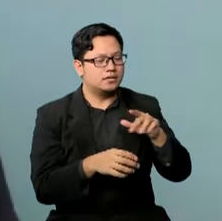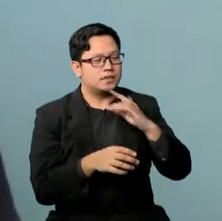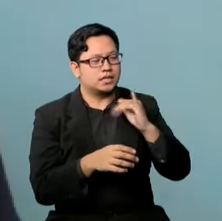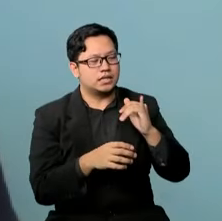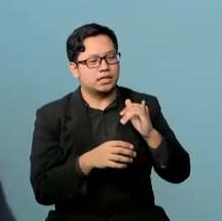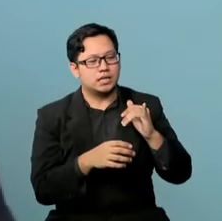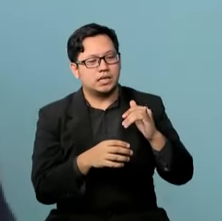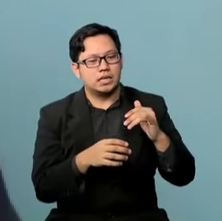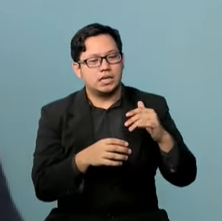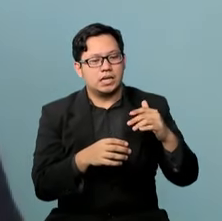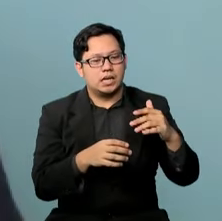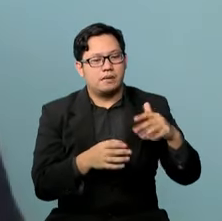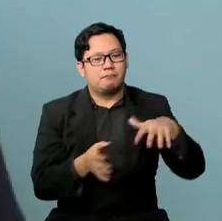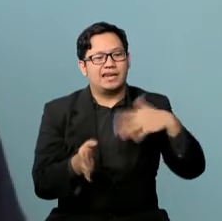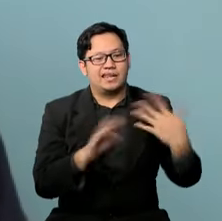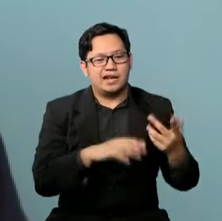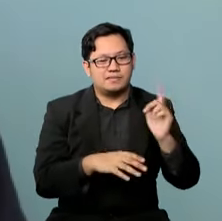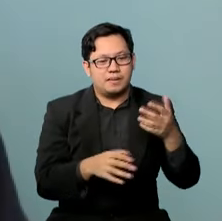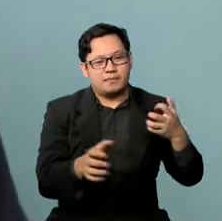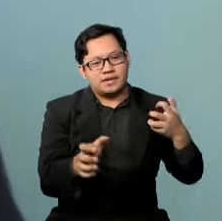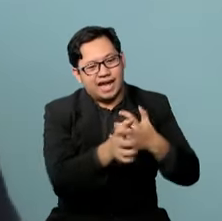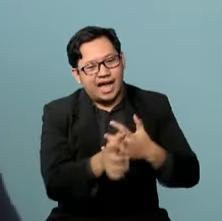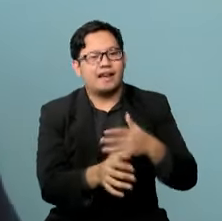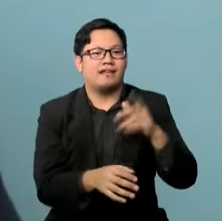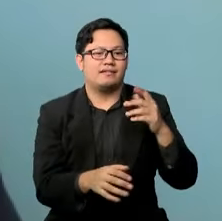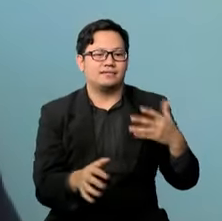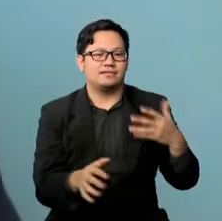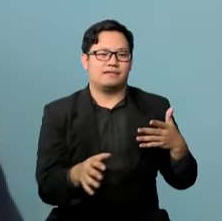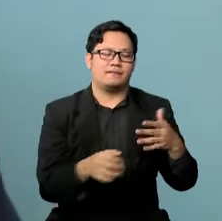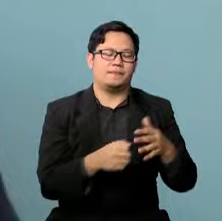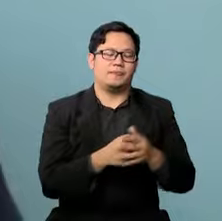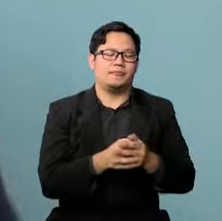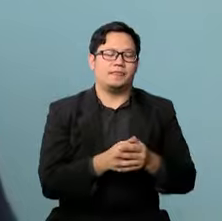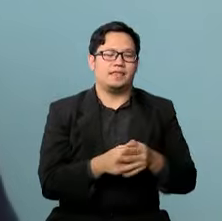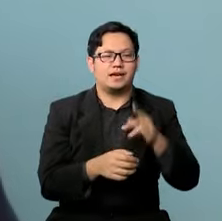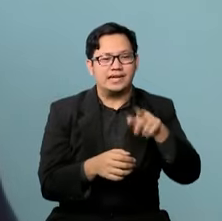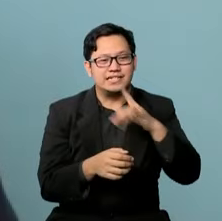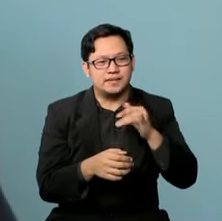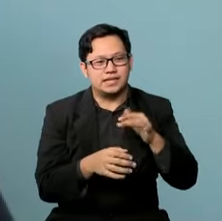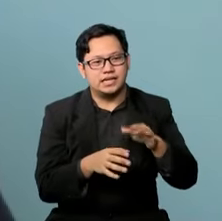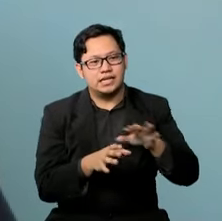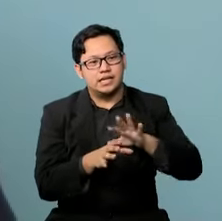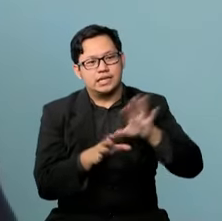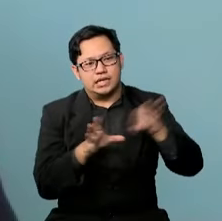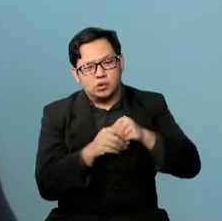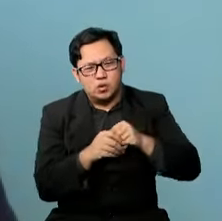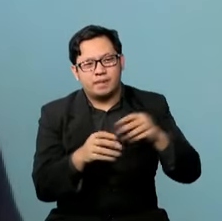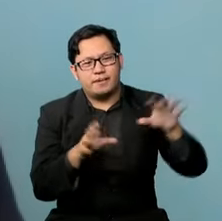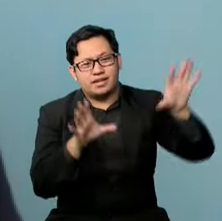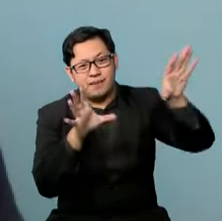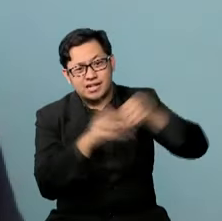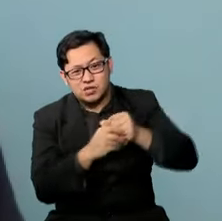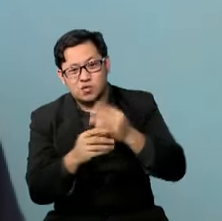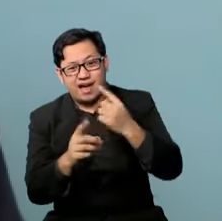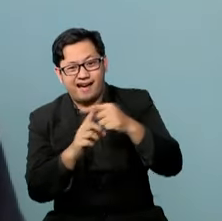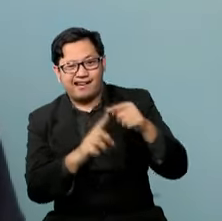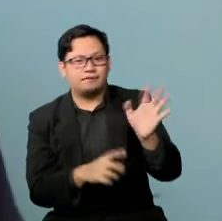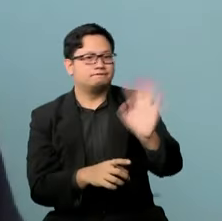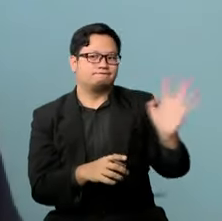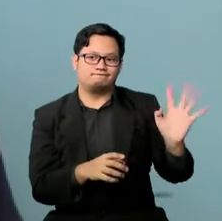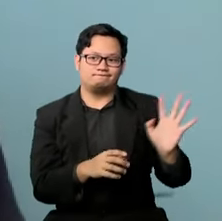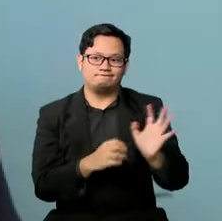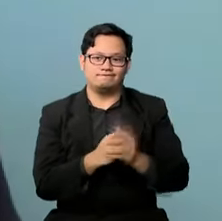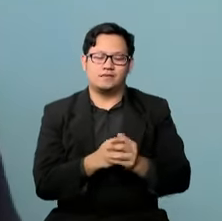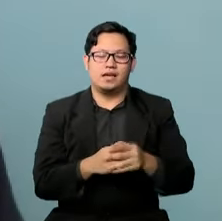kejeduk gitu ya kecelakaan gitu ya yaitu yang itu tidak dihitung by luar kalau dia punya gejala